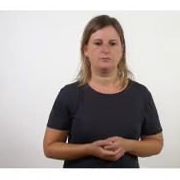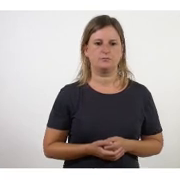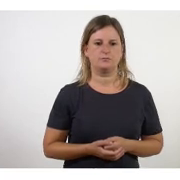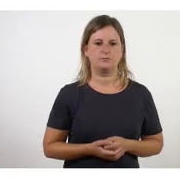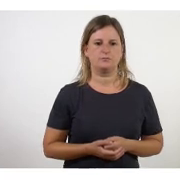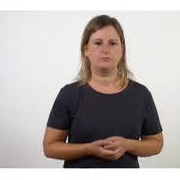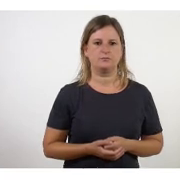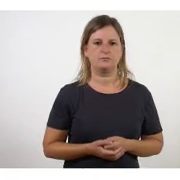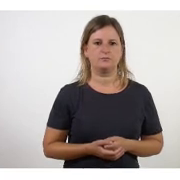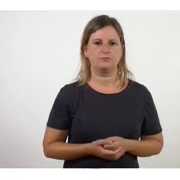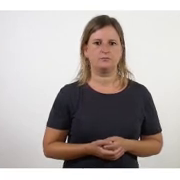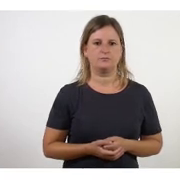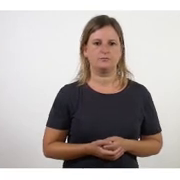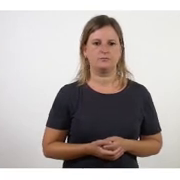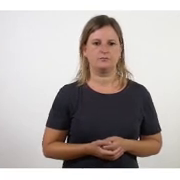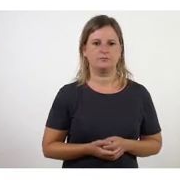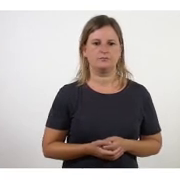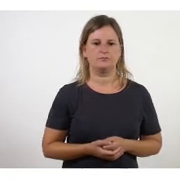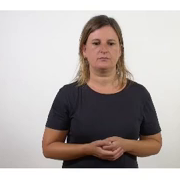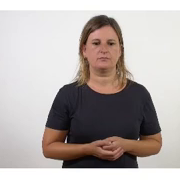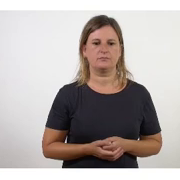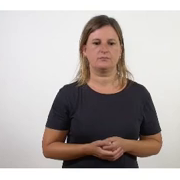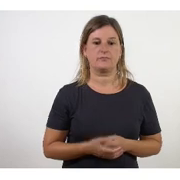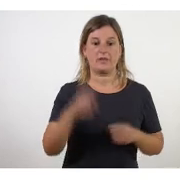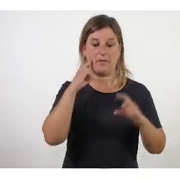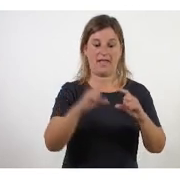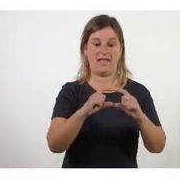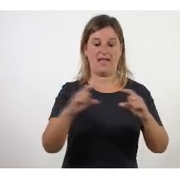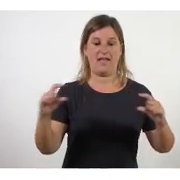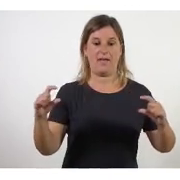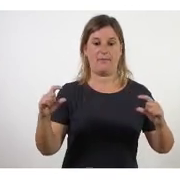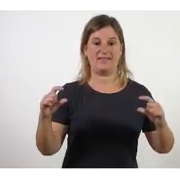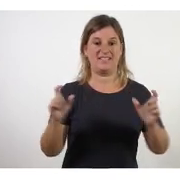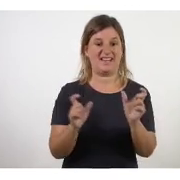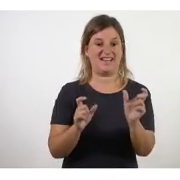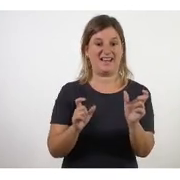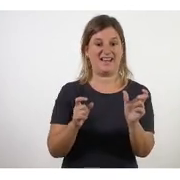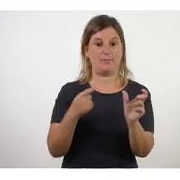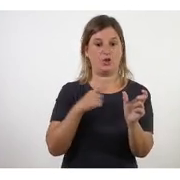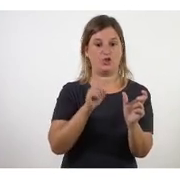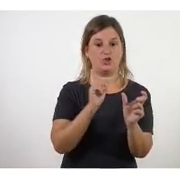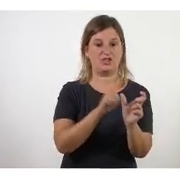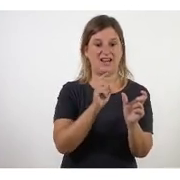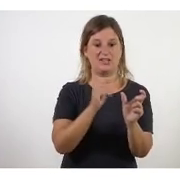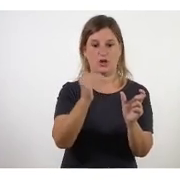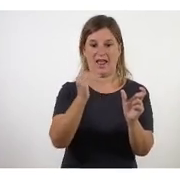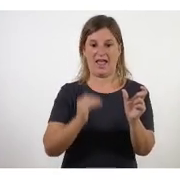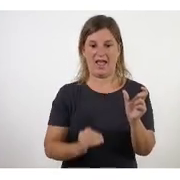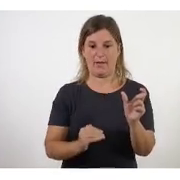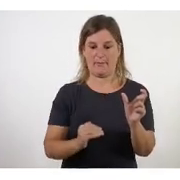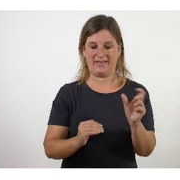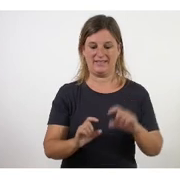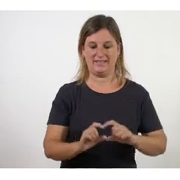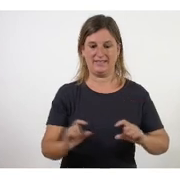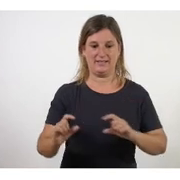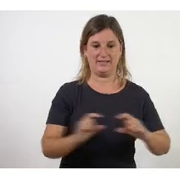Hem vist seleccionar el clip, vale? A sota tenim una barra d'eines, l'estic desplaçant.